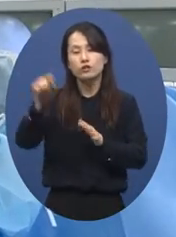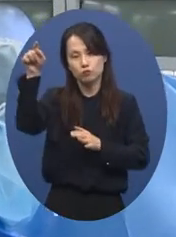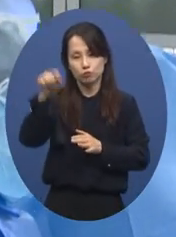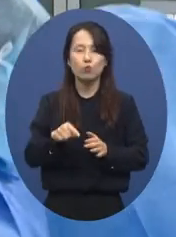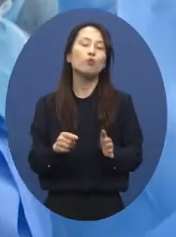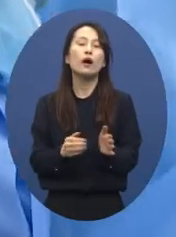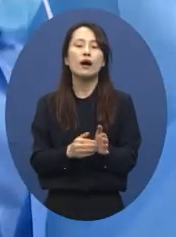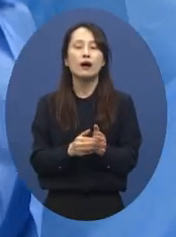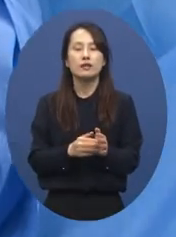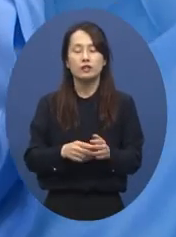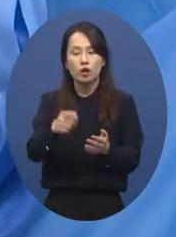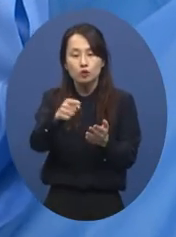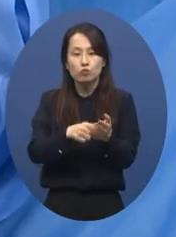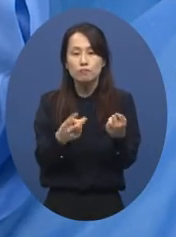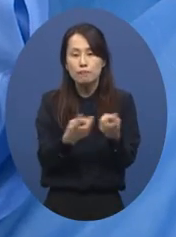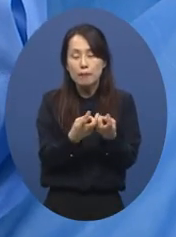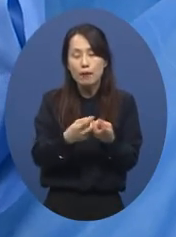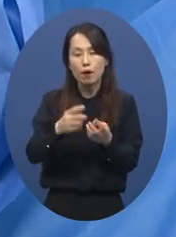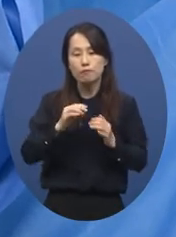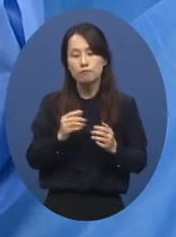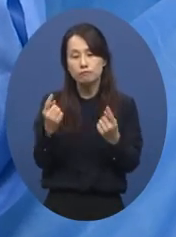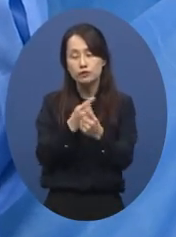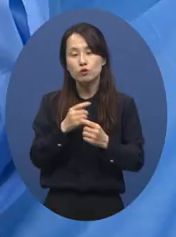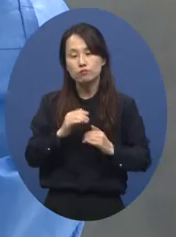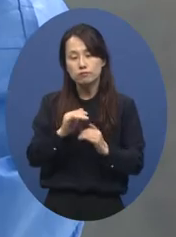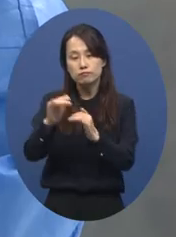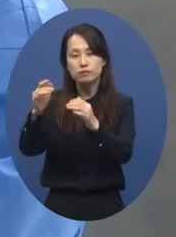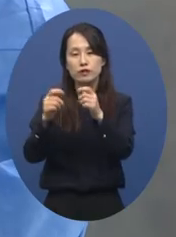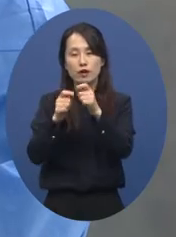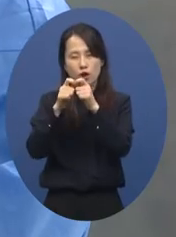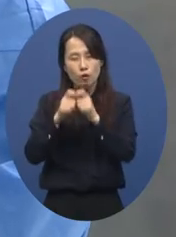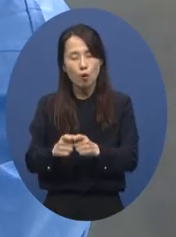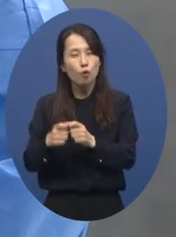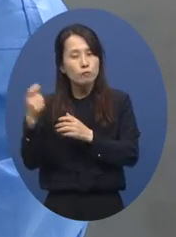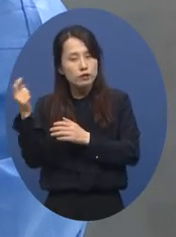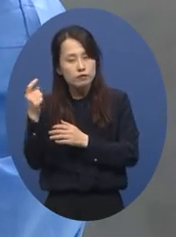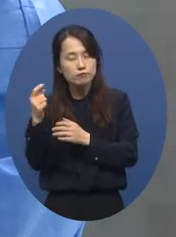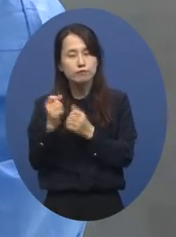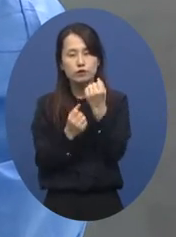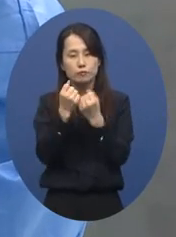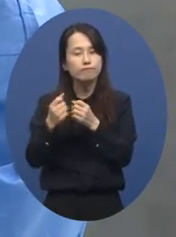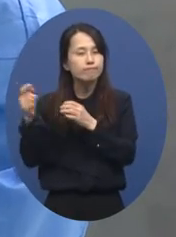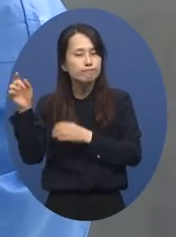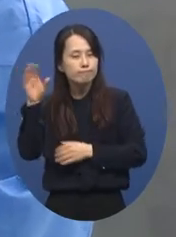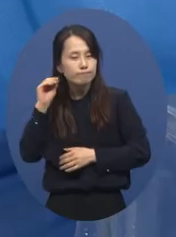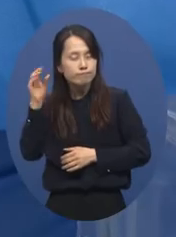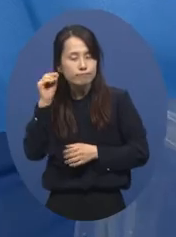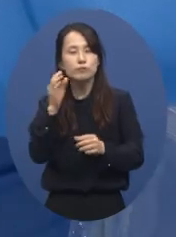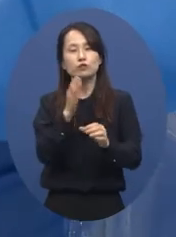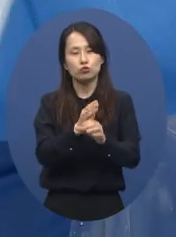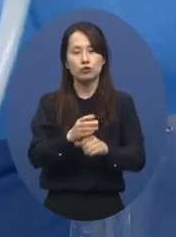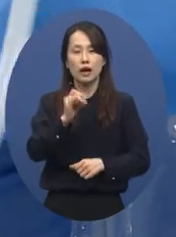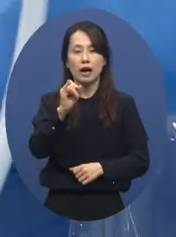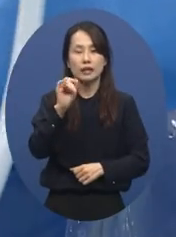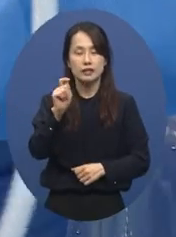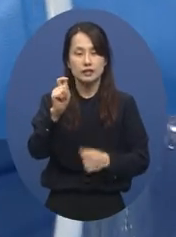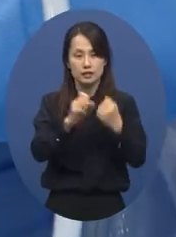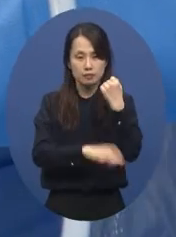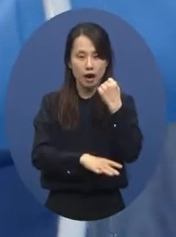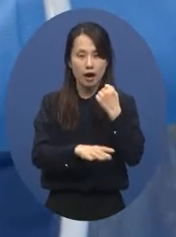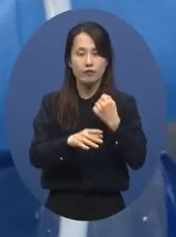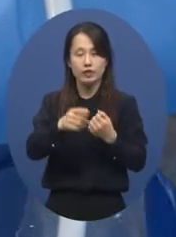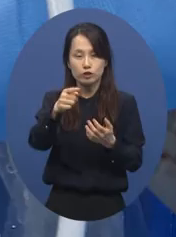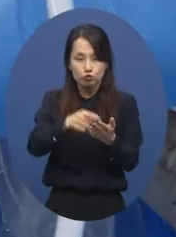수술 기법과 치료과정에 대한 설명을 꼼꼼히 듣고 질문도 끊이지 않습니다 it 기반의 진료 기술과 모고 수술 등의